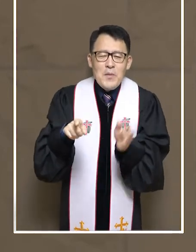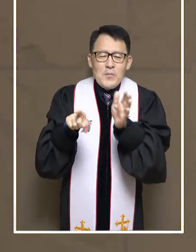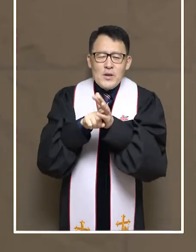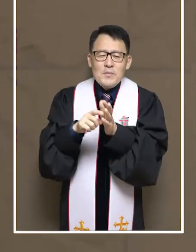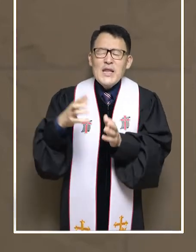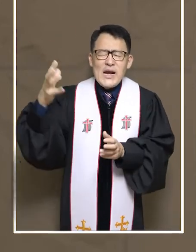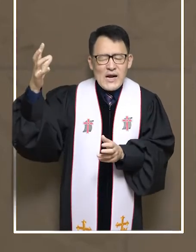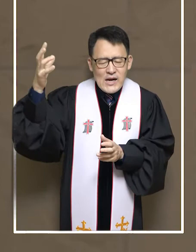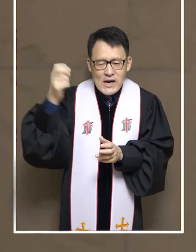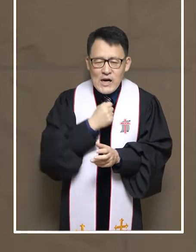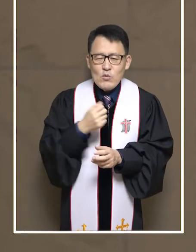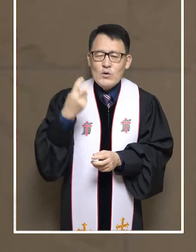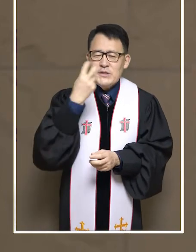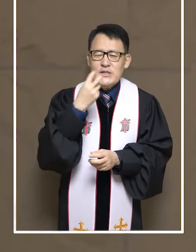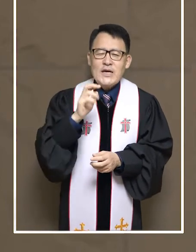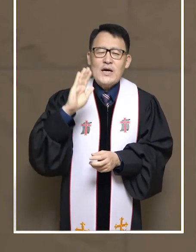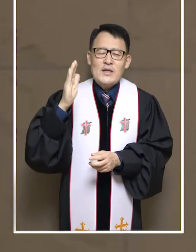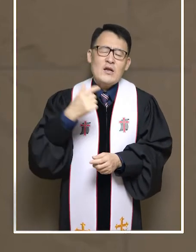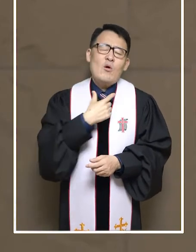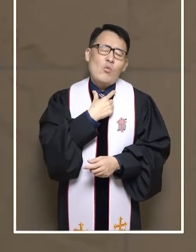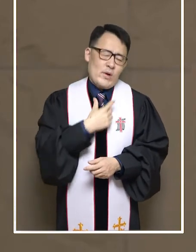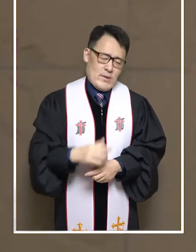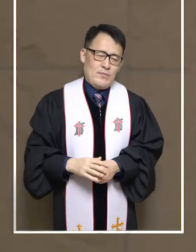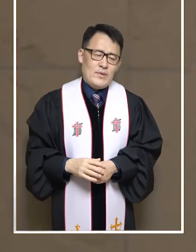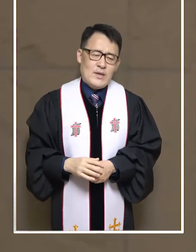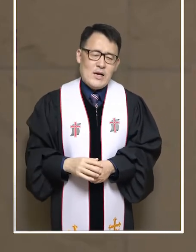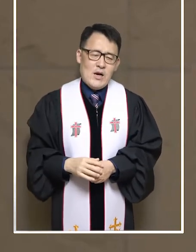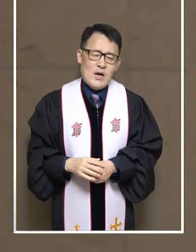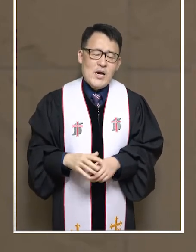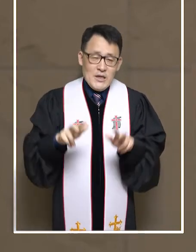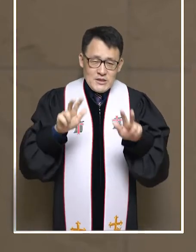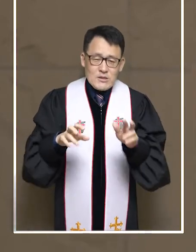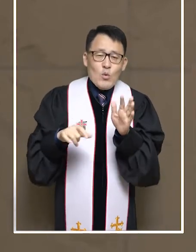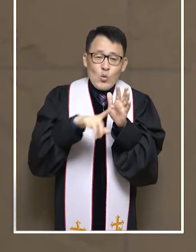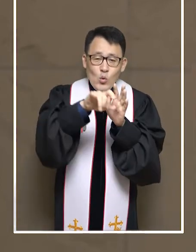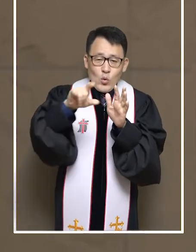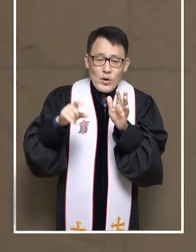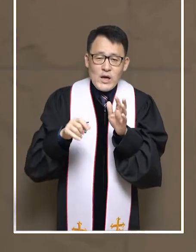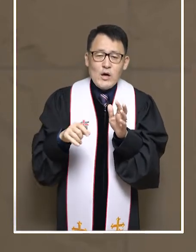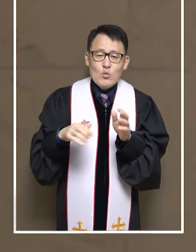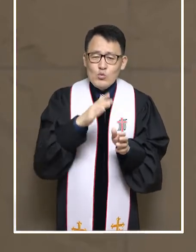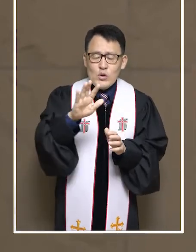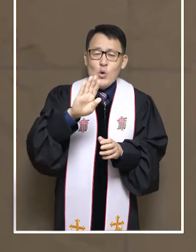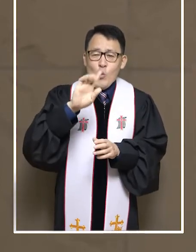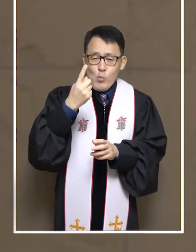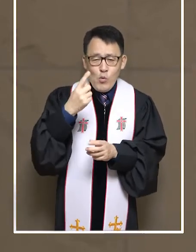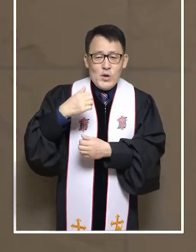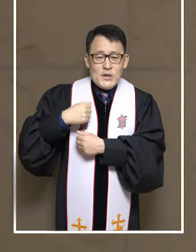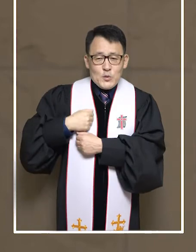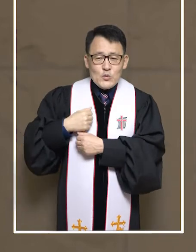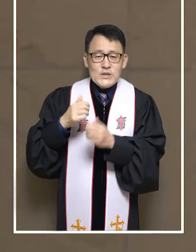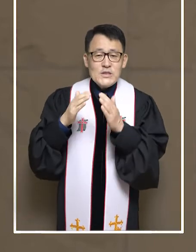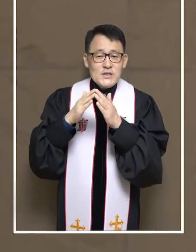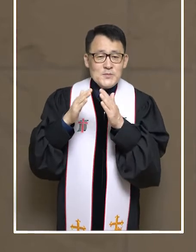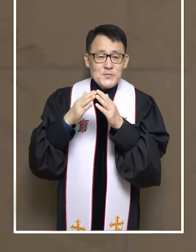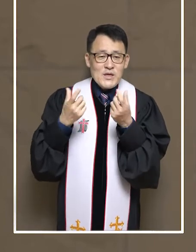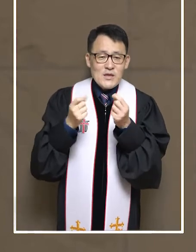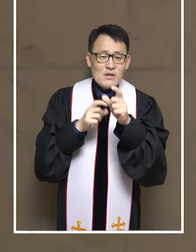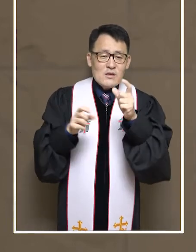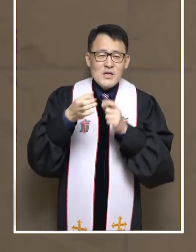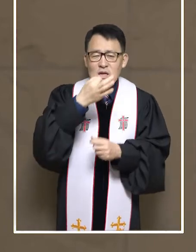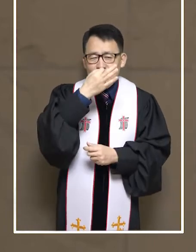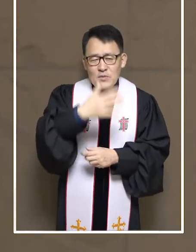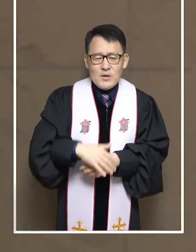믿음을 지켜나가야만 될 것입니다. 그렇게 하면 비록 코로나19로 인해서 우리의 보디발의 집이